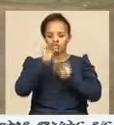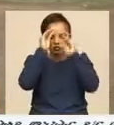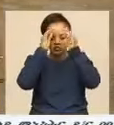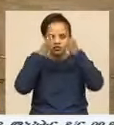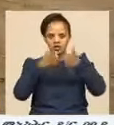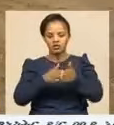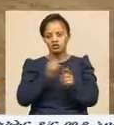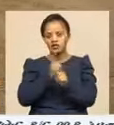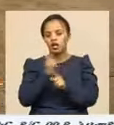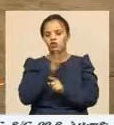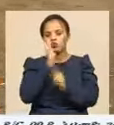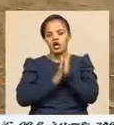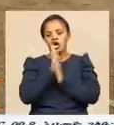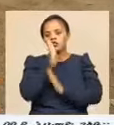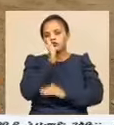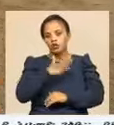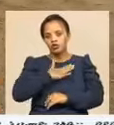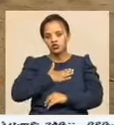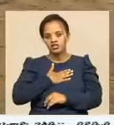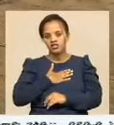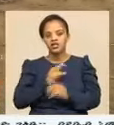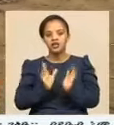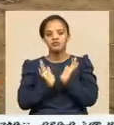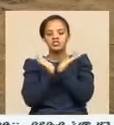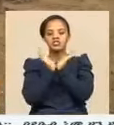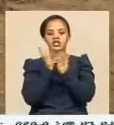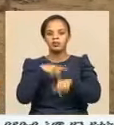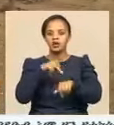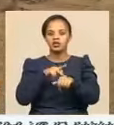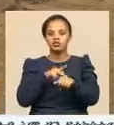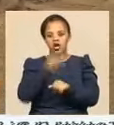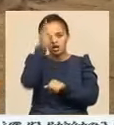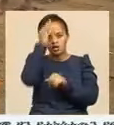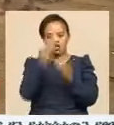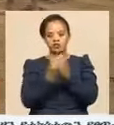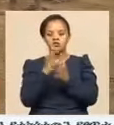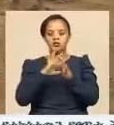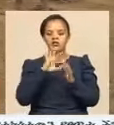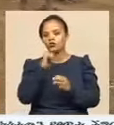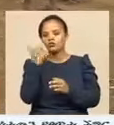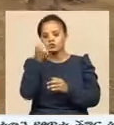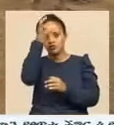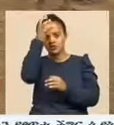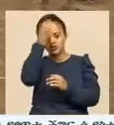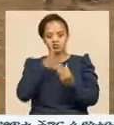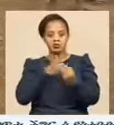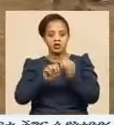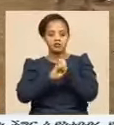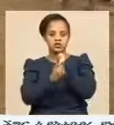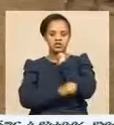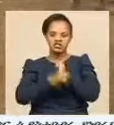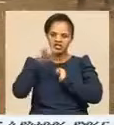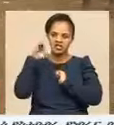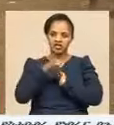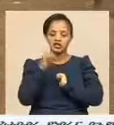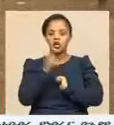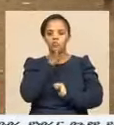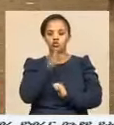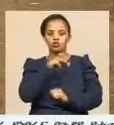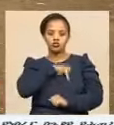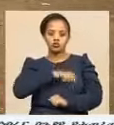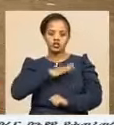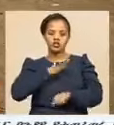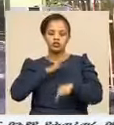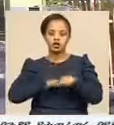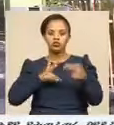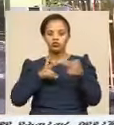መምህራን አላግባብ ያልፍላጎታችን የብልጽግና ፓርቲ የሃዲያ ልማት ማህበርና ሌሎች በመንግስት መመሪያ መሰረት አስገዳጅ ያልሆኑ ከደሞዛችን